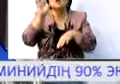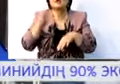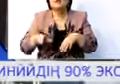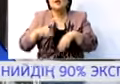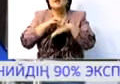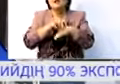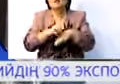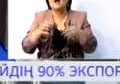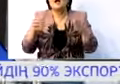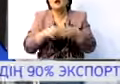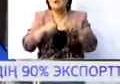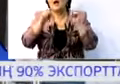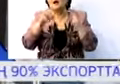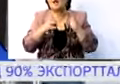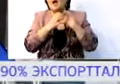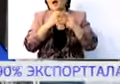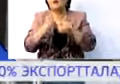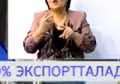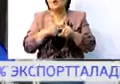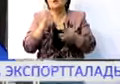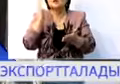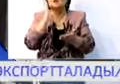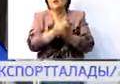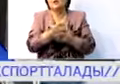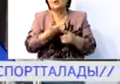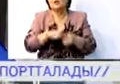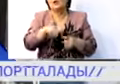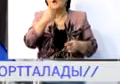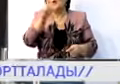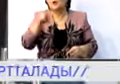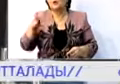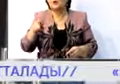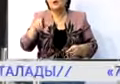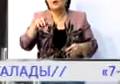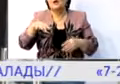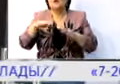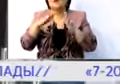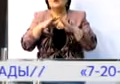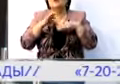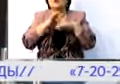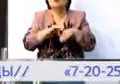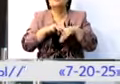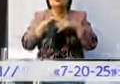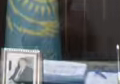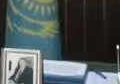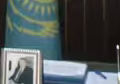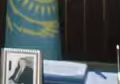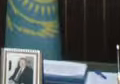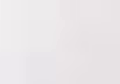компаниясынан арнайы автобусты осы бағытқа жіберіп, осы азаматтарды еліне жеткізу жұмыстары жүргізілуде.